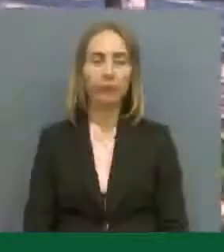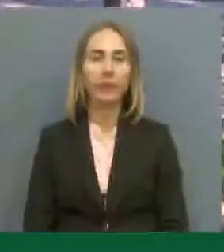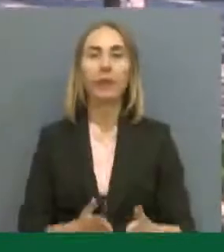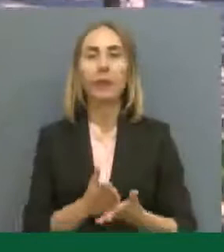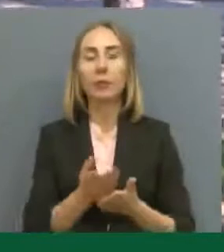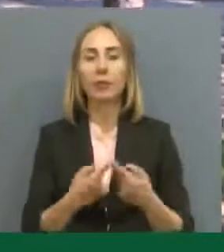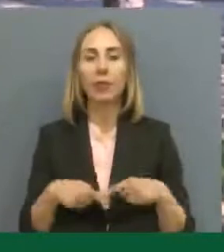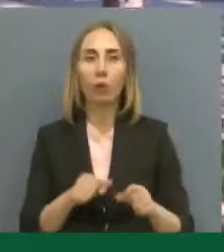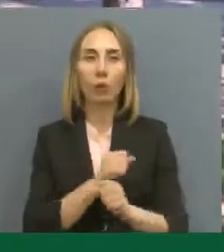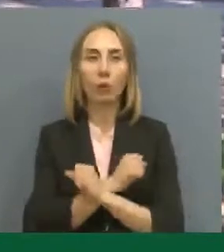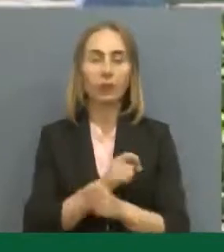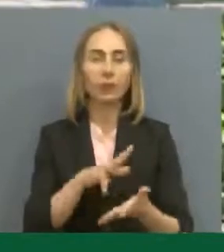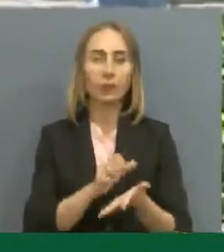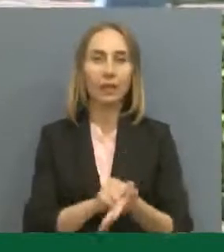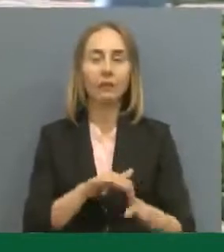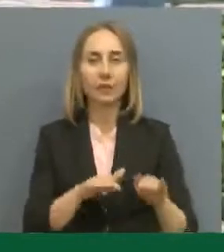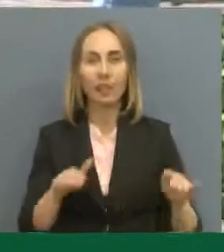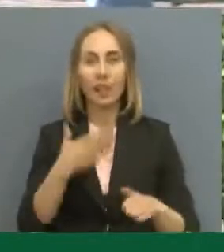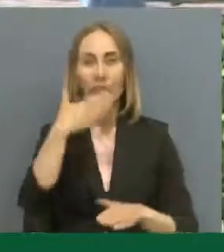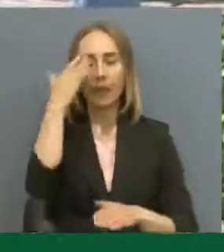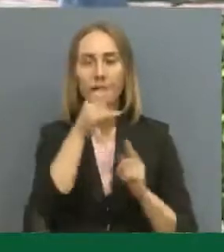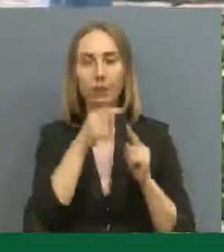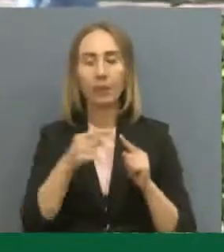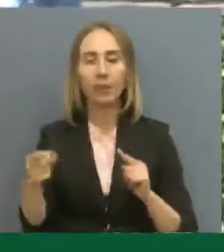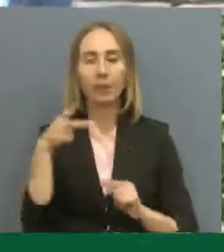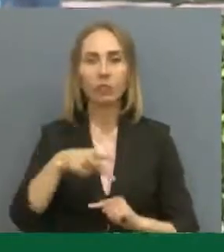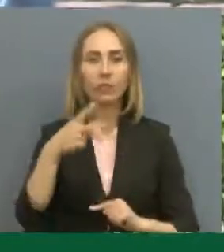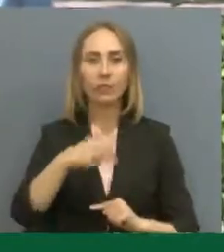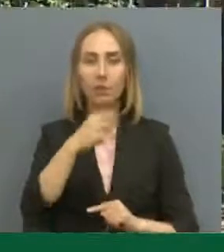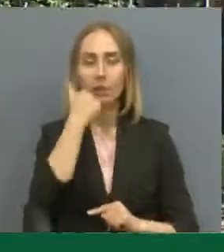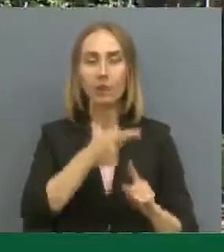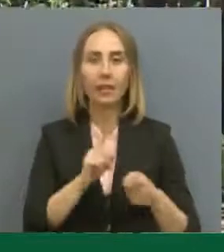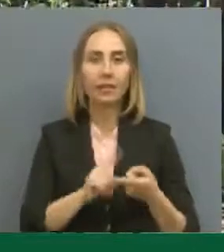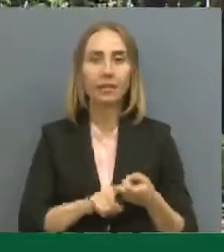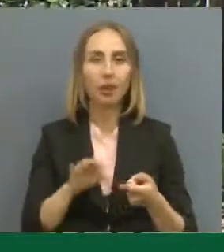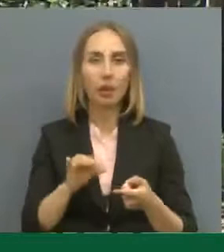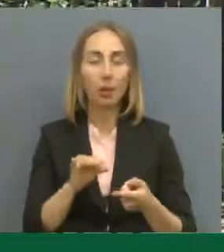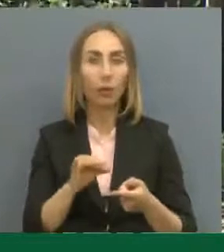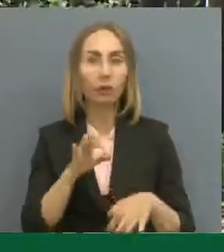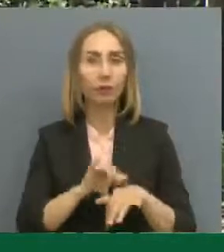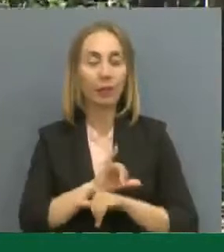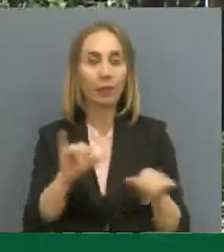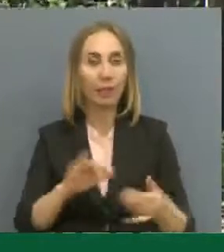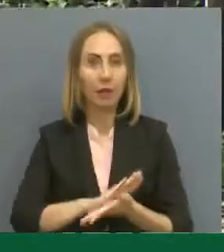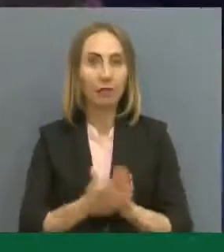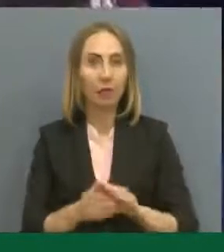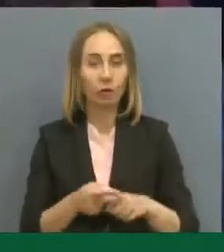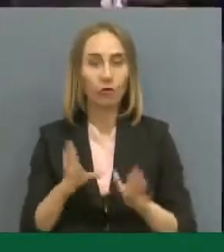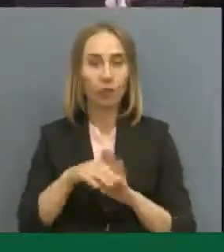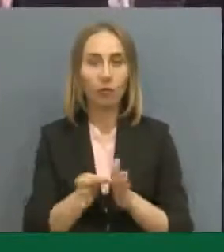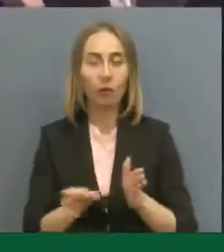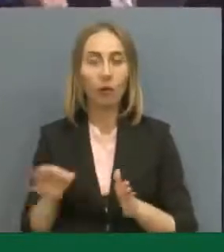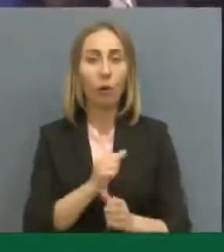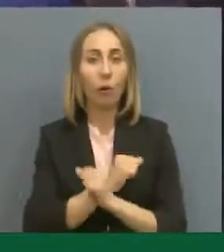Направление организации отдыха и занятости детей в летний период 2021 года зависит от эпидемиологической обстановки области. Отдых